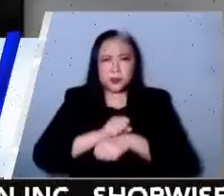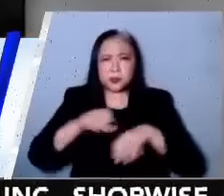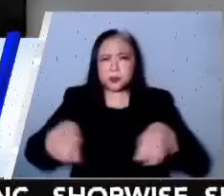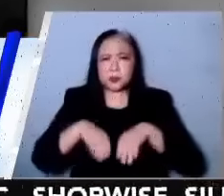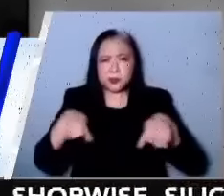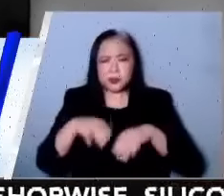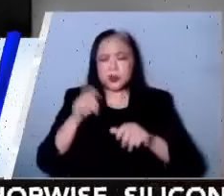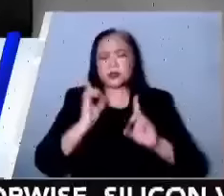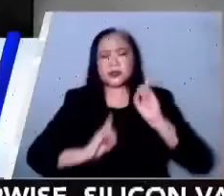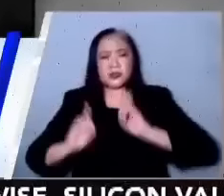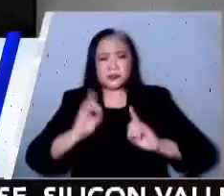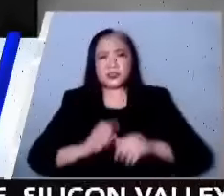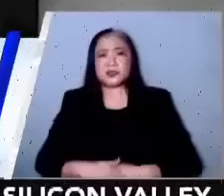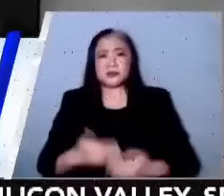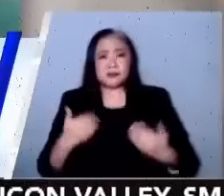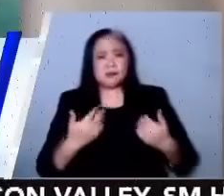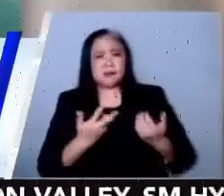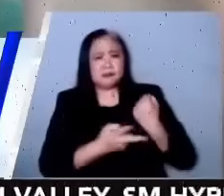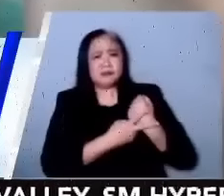tayong naka-standby na